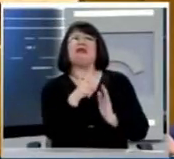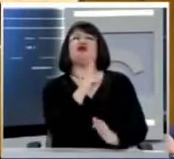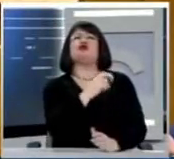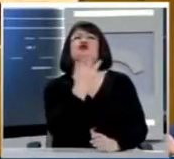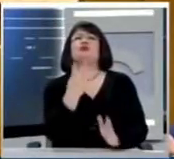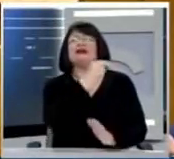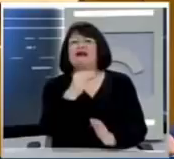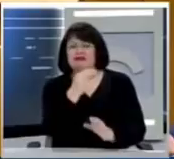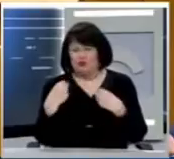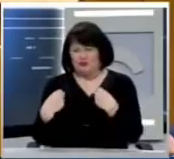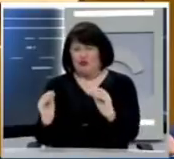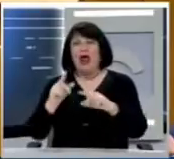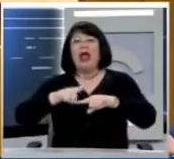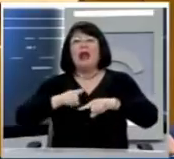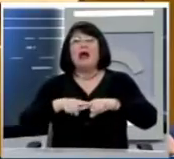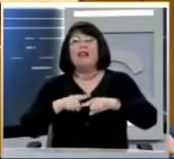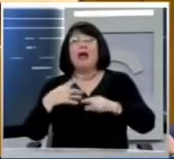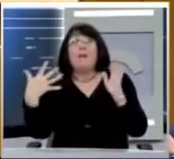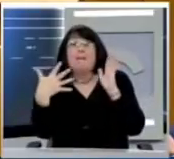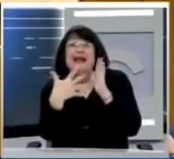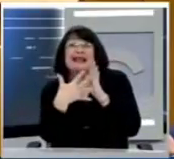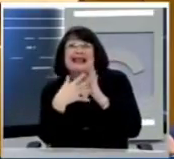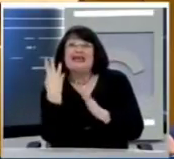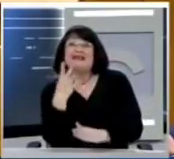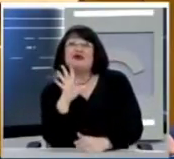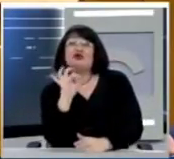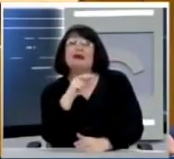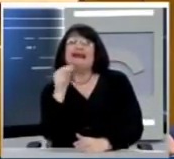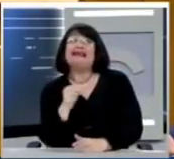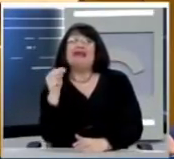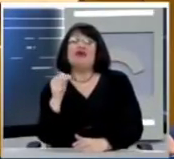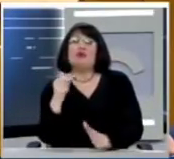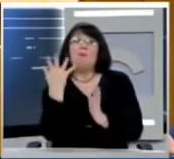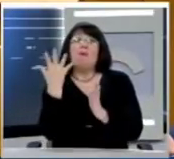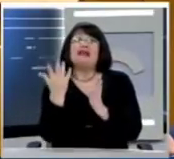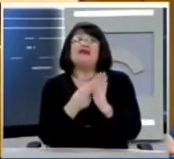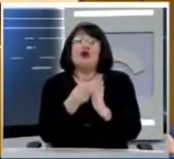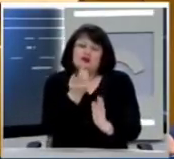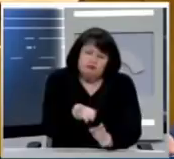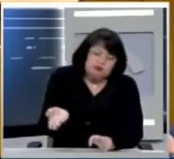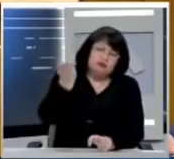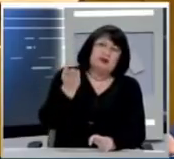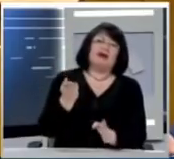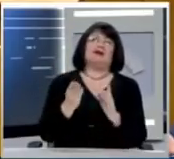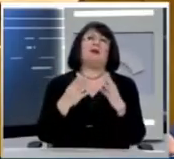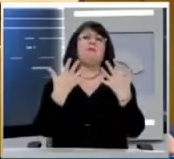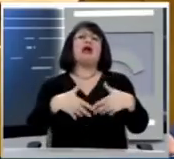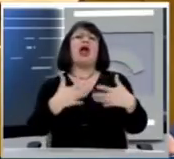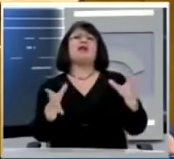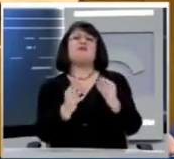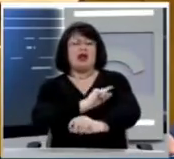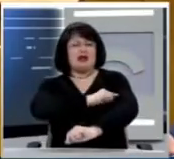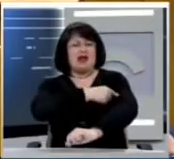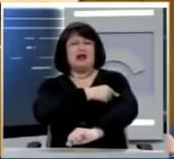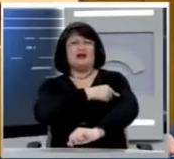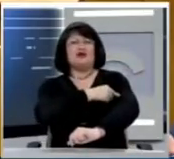1.225 ευρώ να πωλείται στην Ελλάδα 5.450 ευρώ. Και ένα ιατρικό μηχάνημα να πωλείται